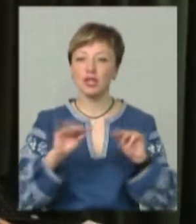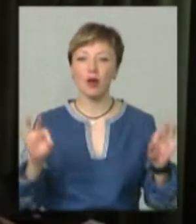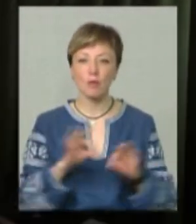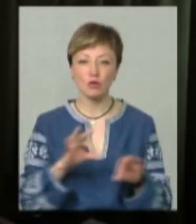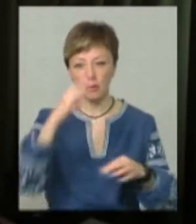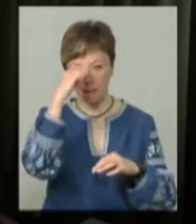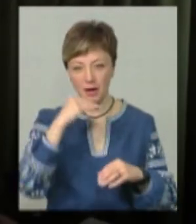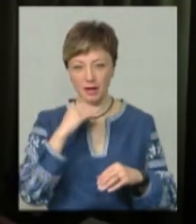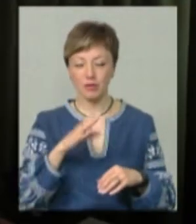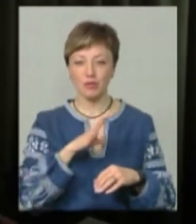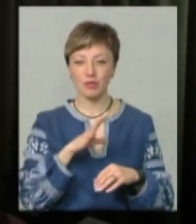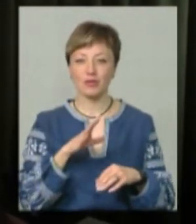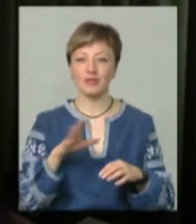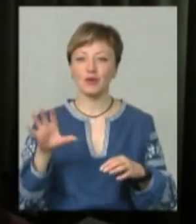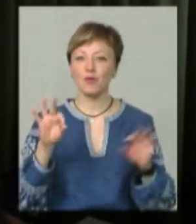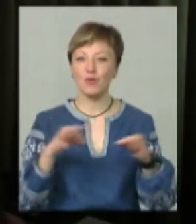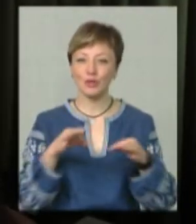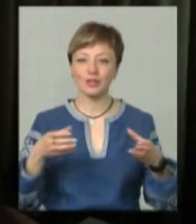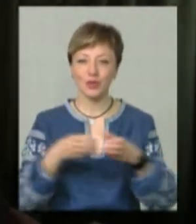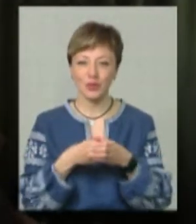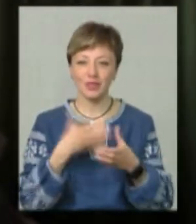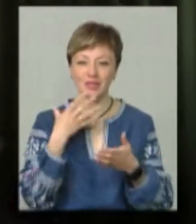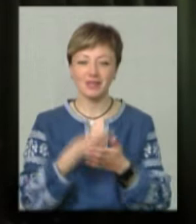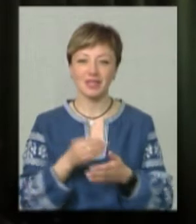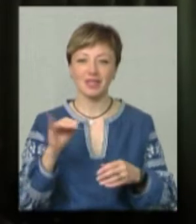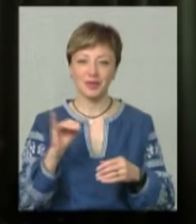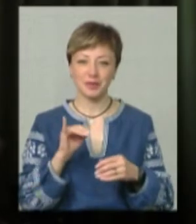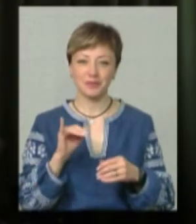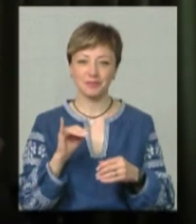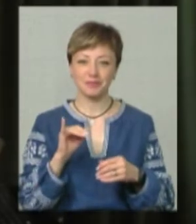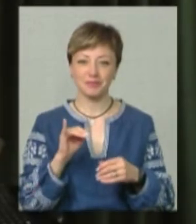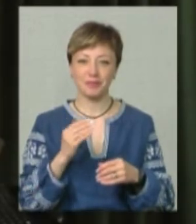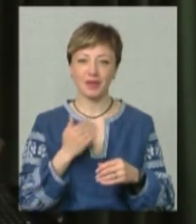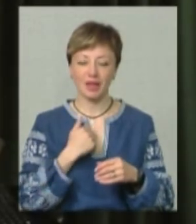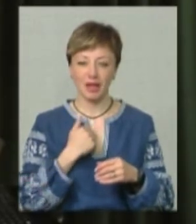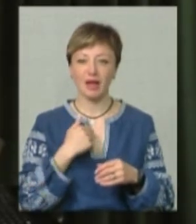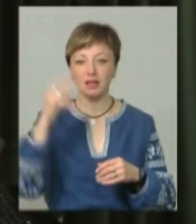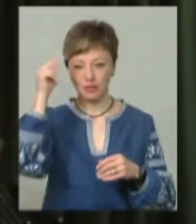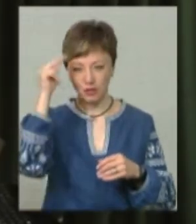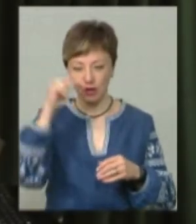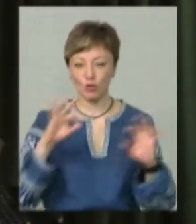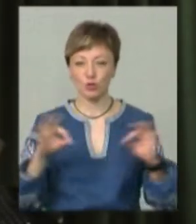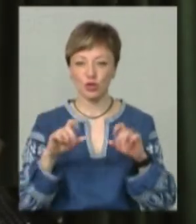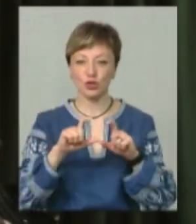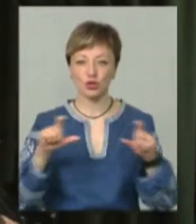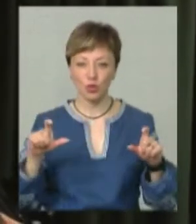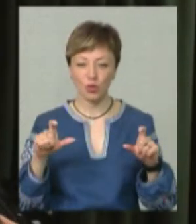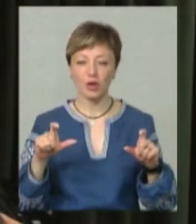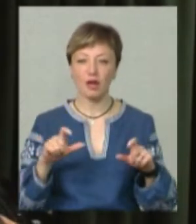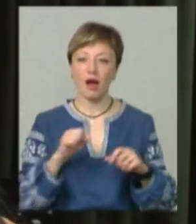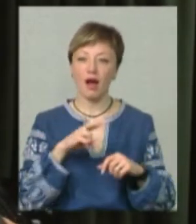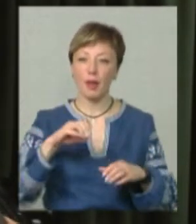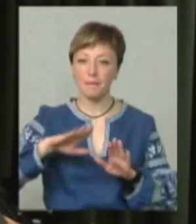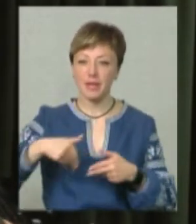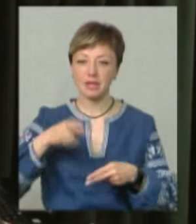в батька був музичний гурт, і я навчалася в музичній школі, але